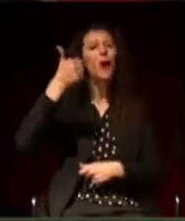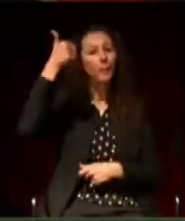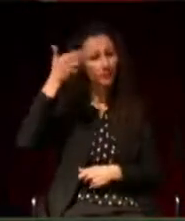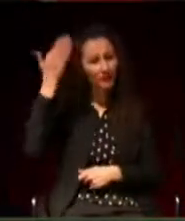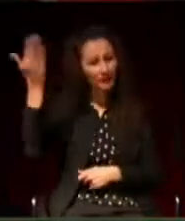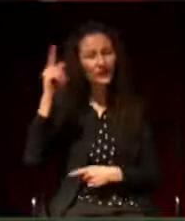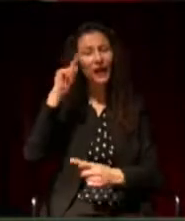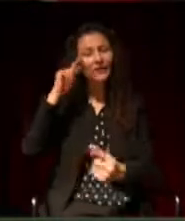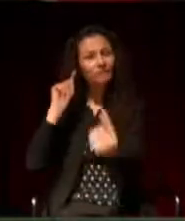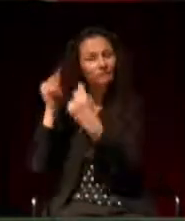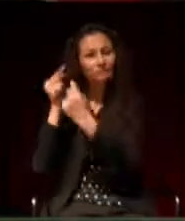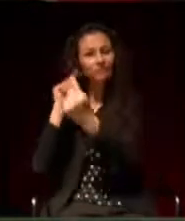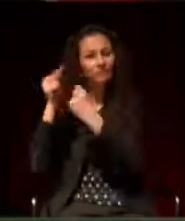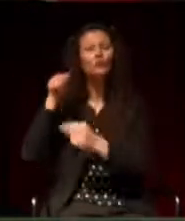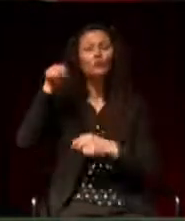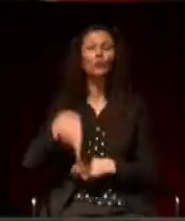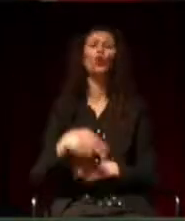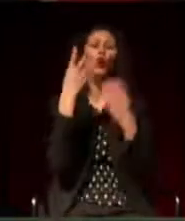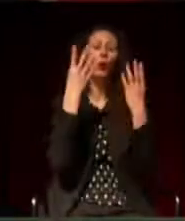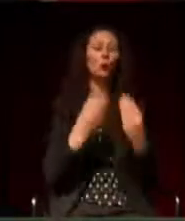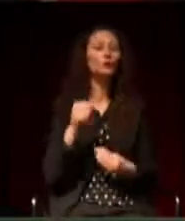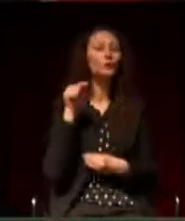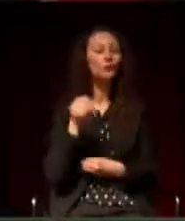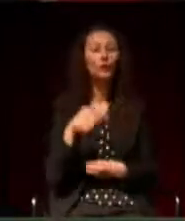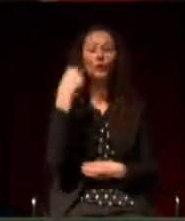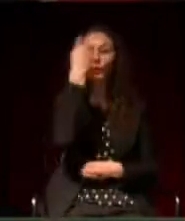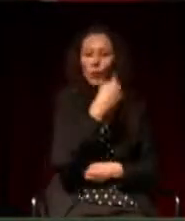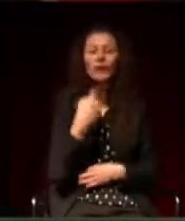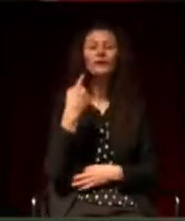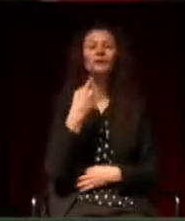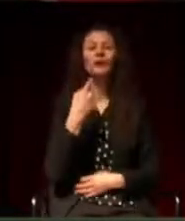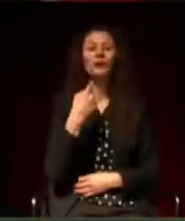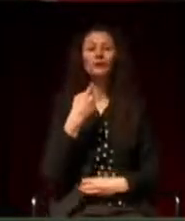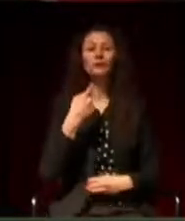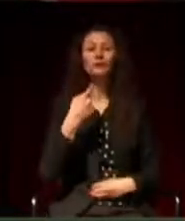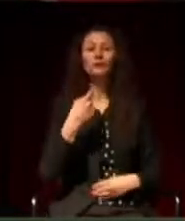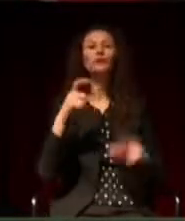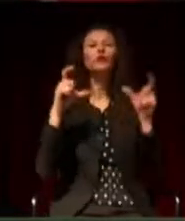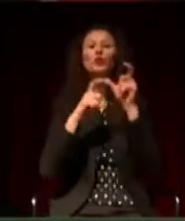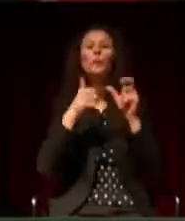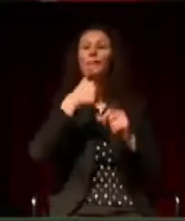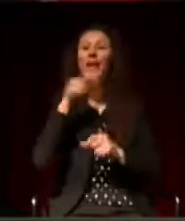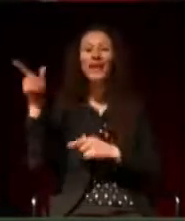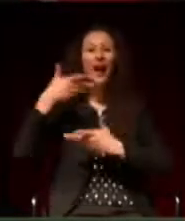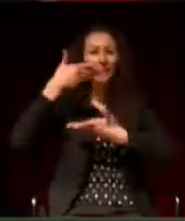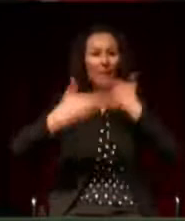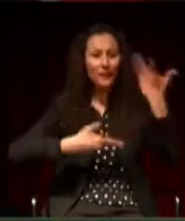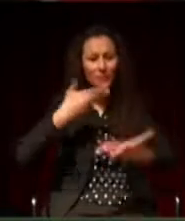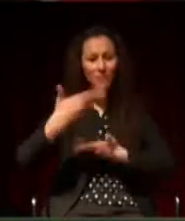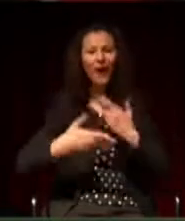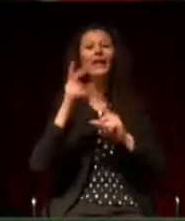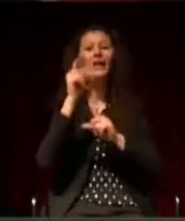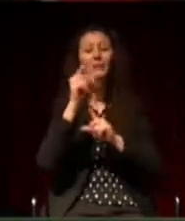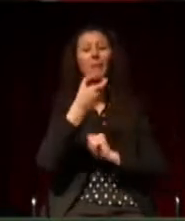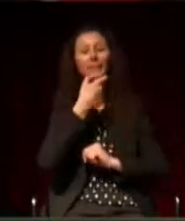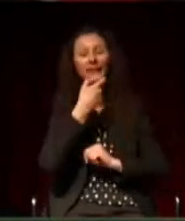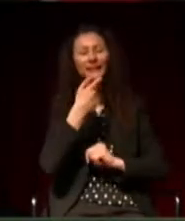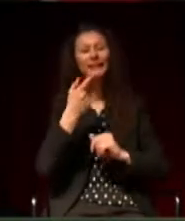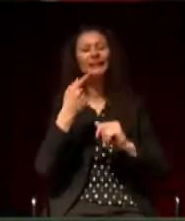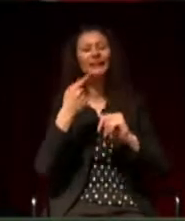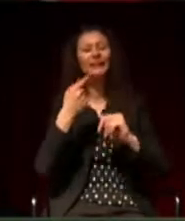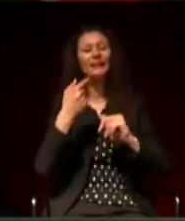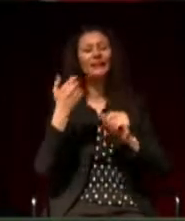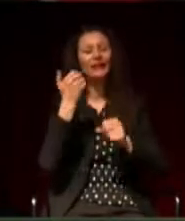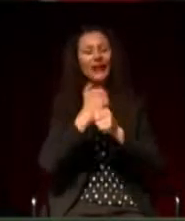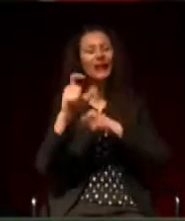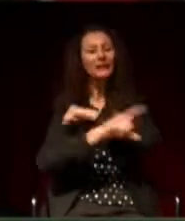da istişare edilerek bu noktaya gelindi. Dolayısıyla Supi Bey'in anlatımı, İmar ve Bayındırlık Daire